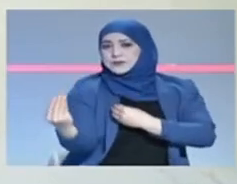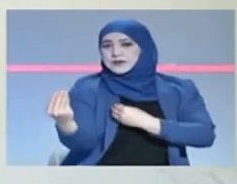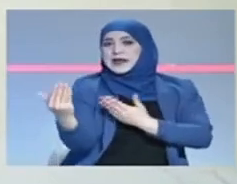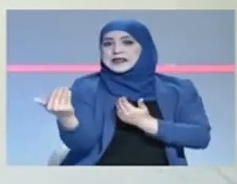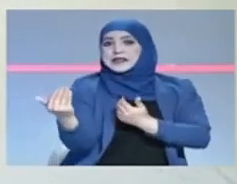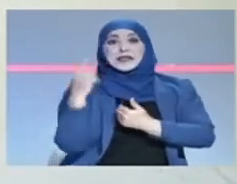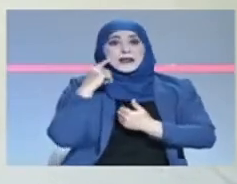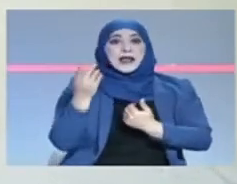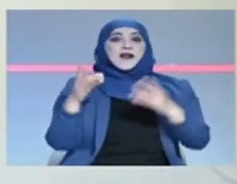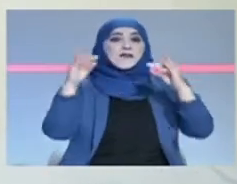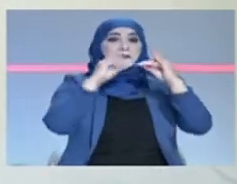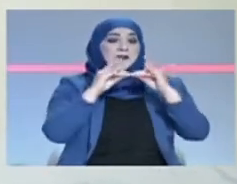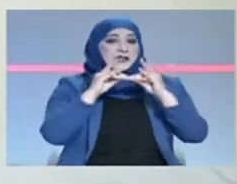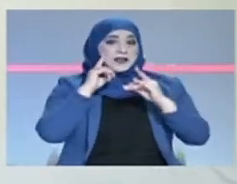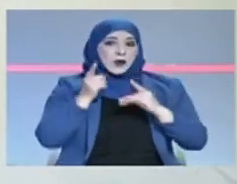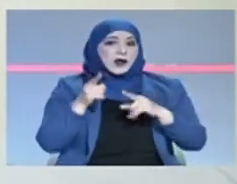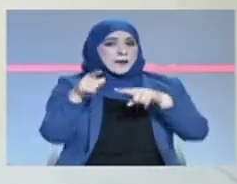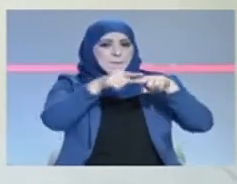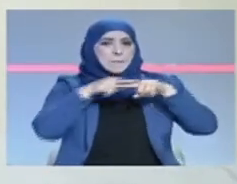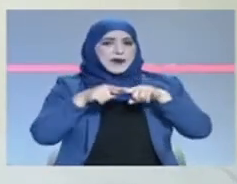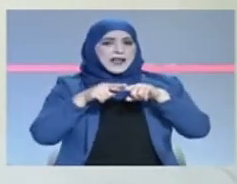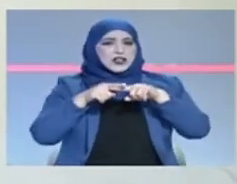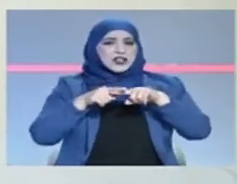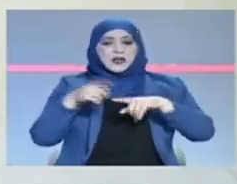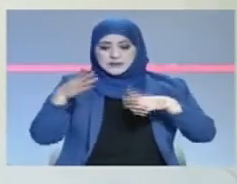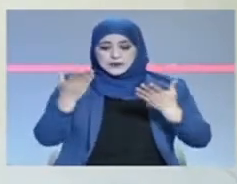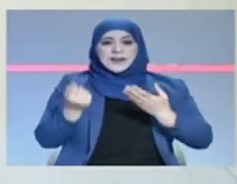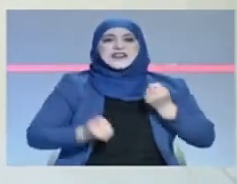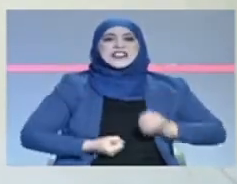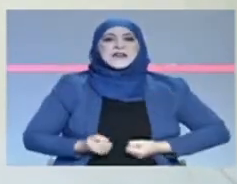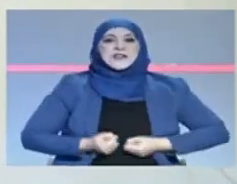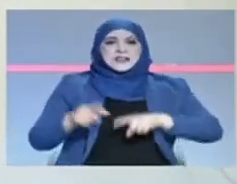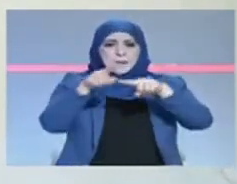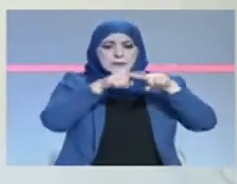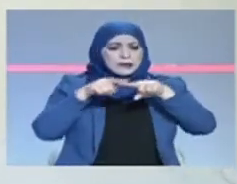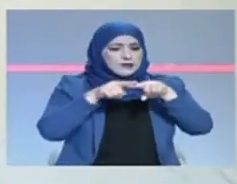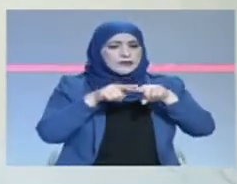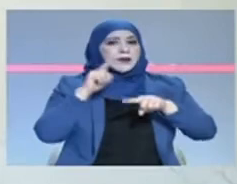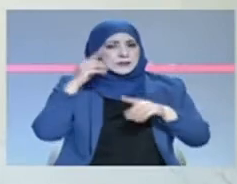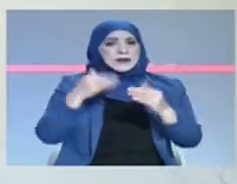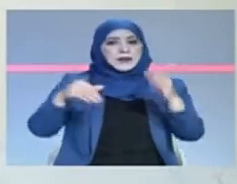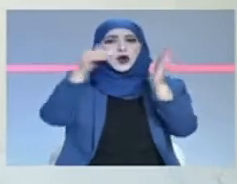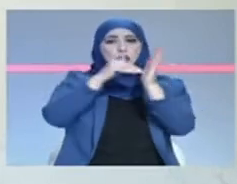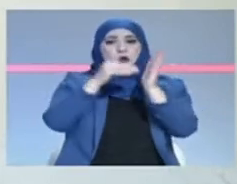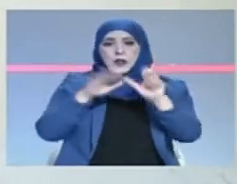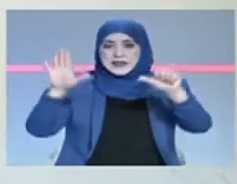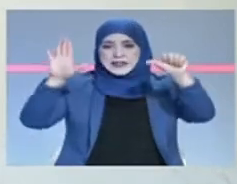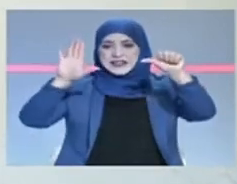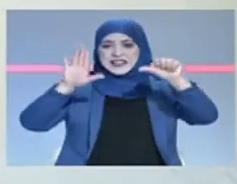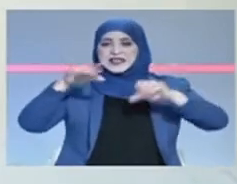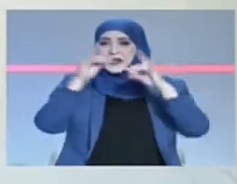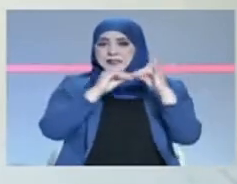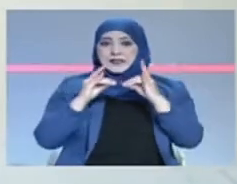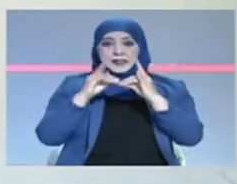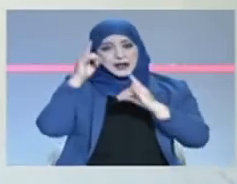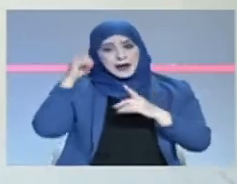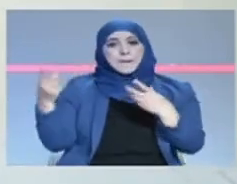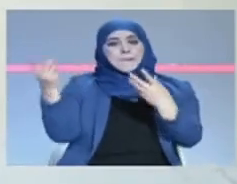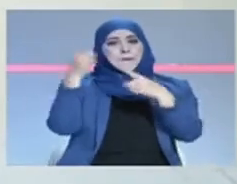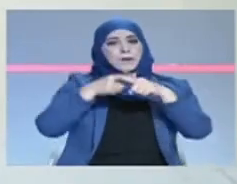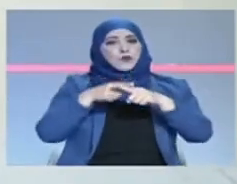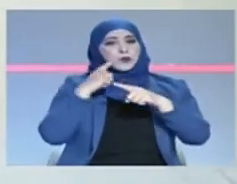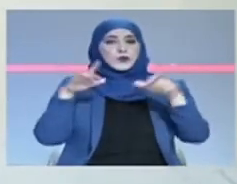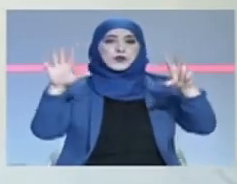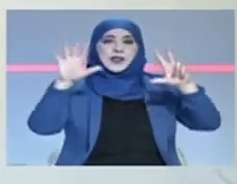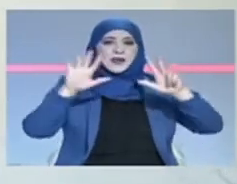اكستنسيون على مستوى الأقسام الاستشفائية، مازال الحق ما مش حاضرين، أما باش نزيدوا 6 أسرة أخرين للثمانية، لأنه